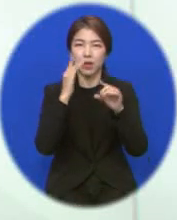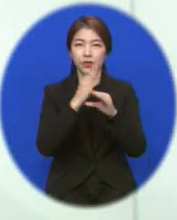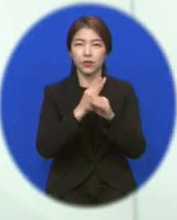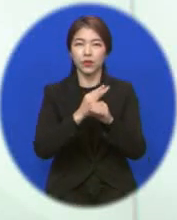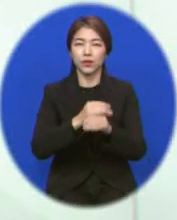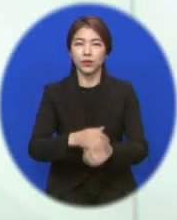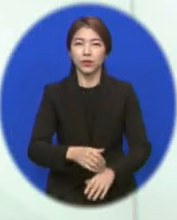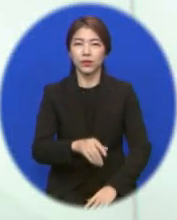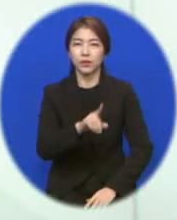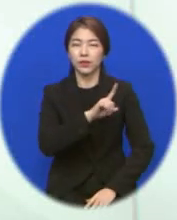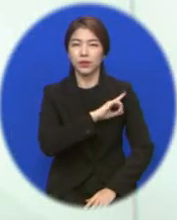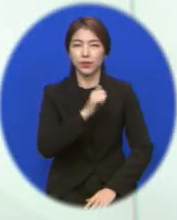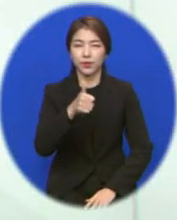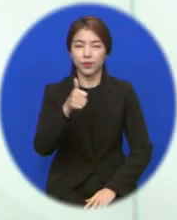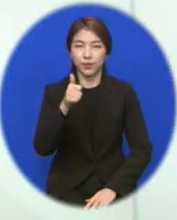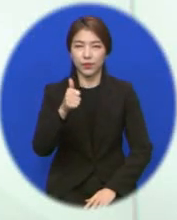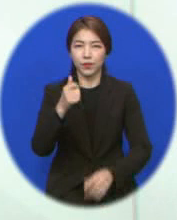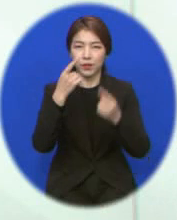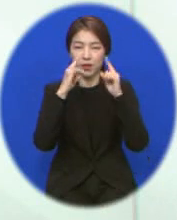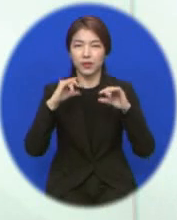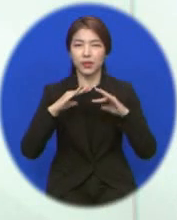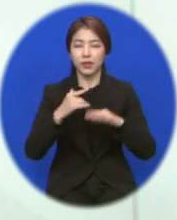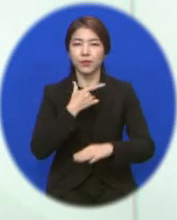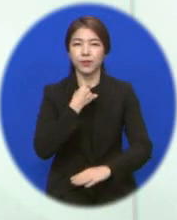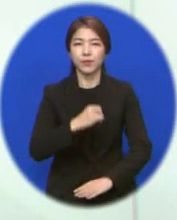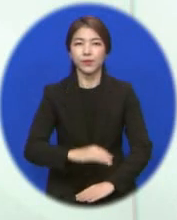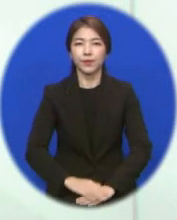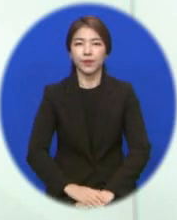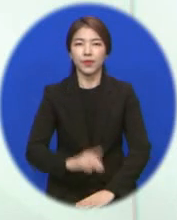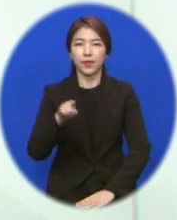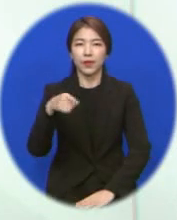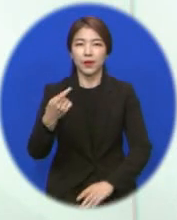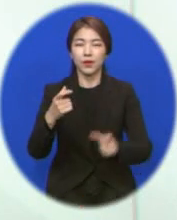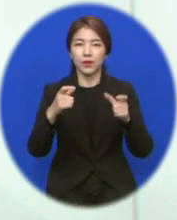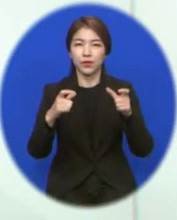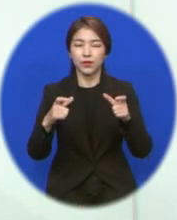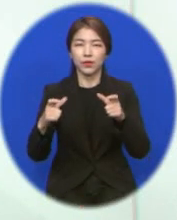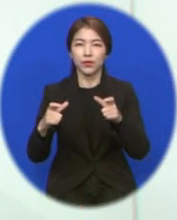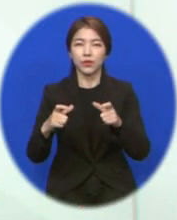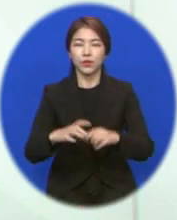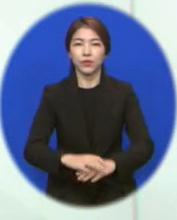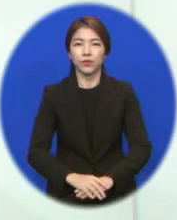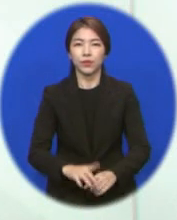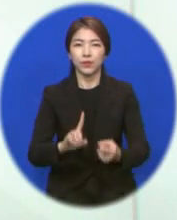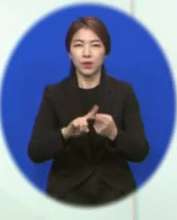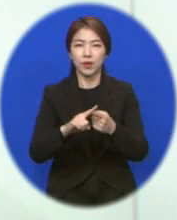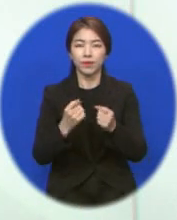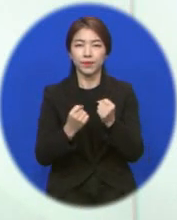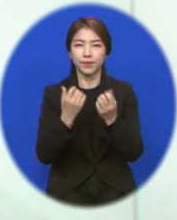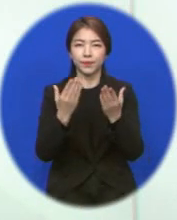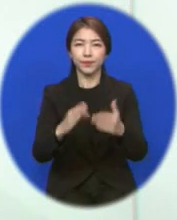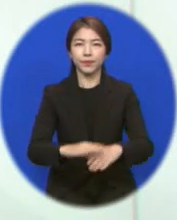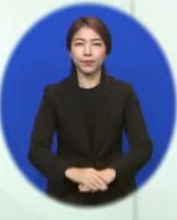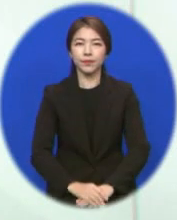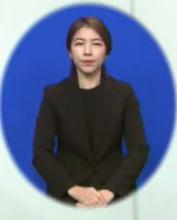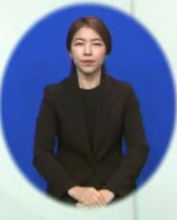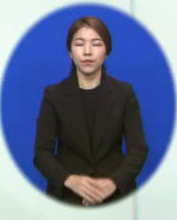한국의모든대학캠퍼스중에서최고라고자랑하고싶습니다.다음으로 북구에대해말씀드리겠습니다.